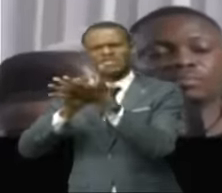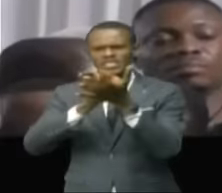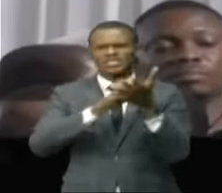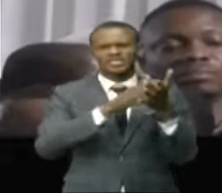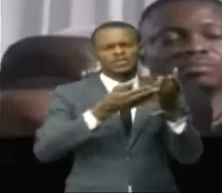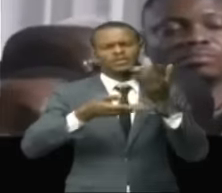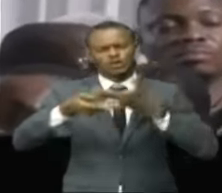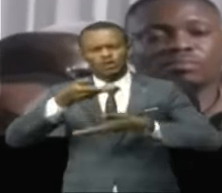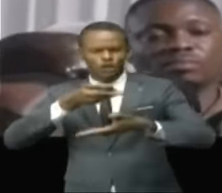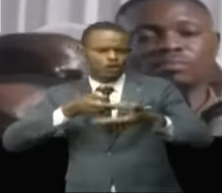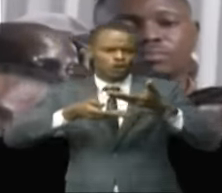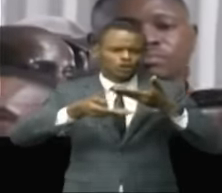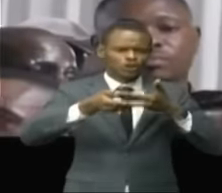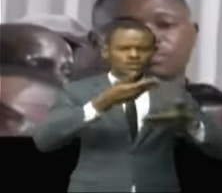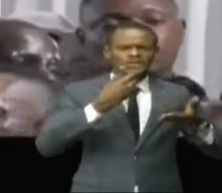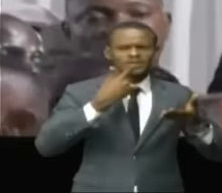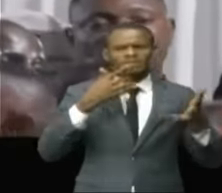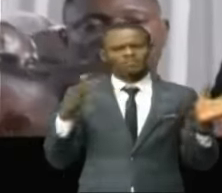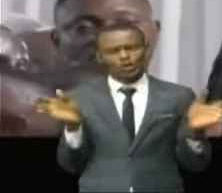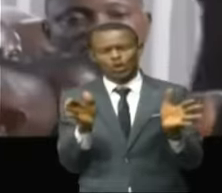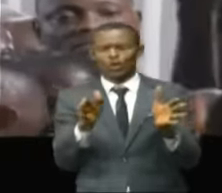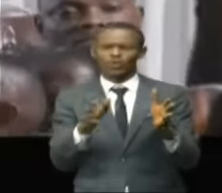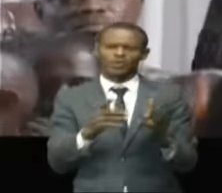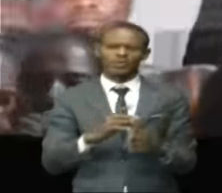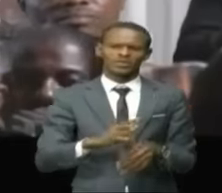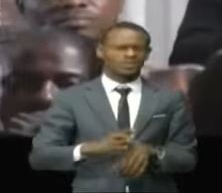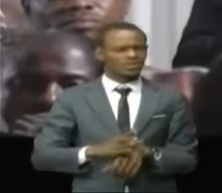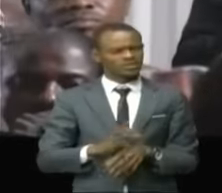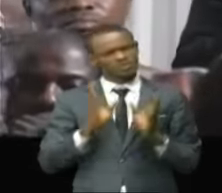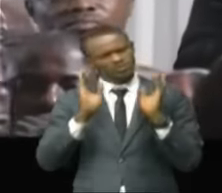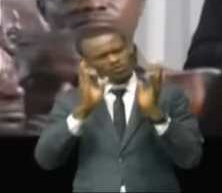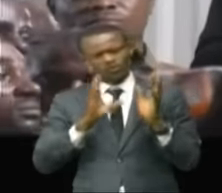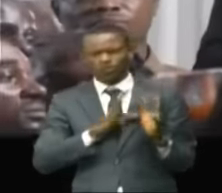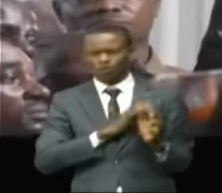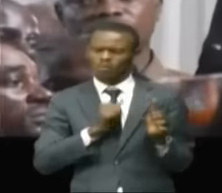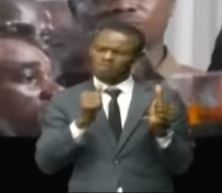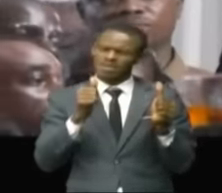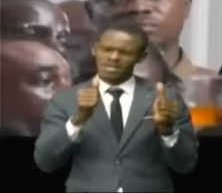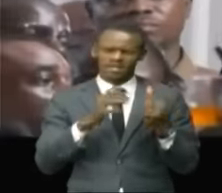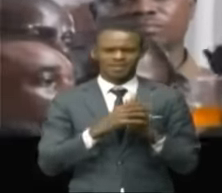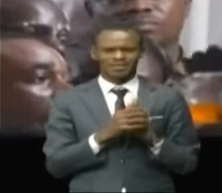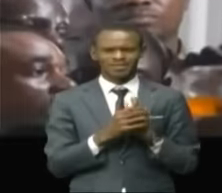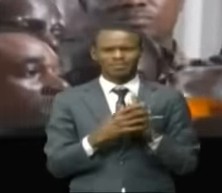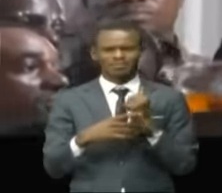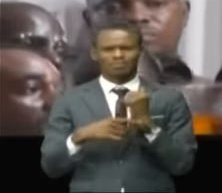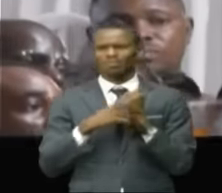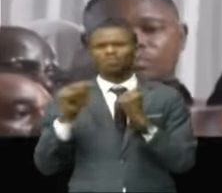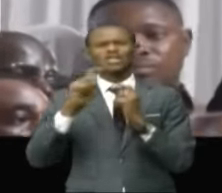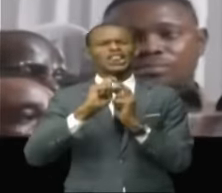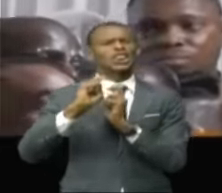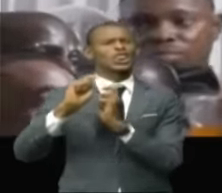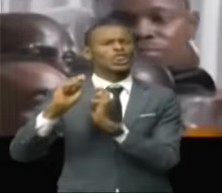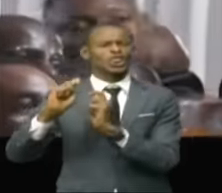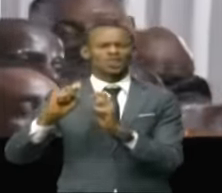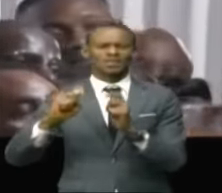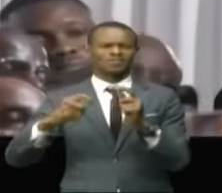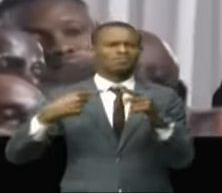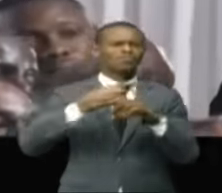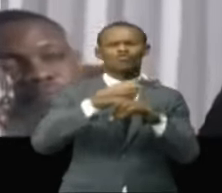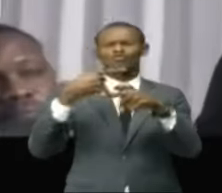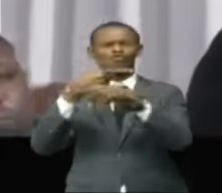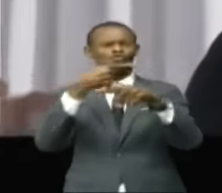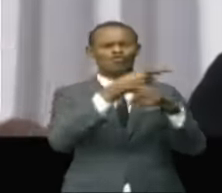avant d'appeler les uns et les autres à la discipline et à l'unité. Ne vous laissez pas manipuler ou diviser par certains cadres en